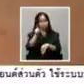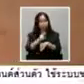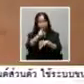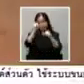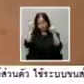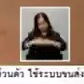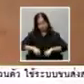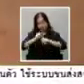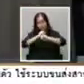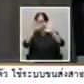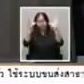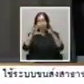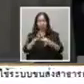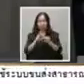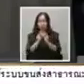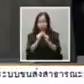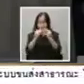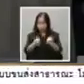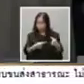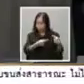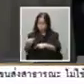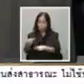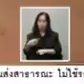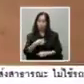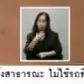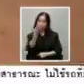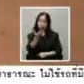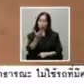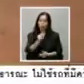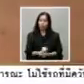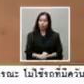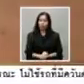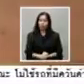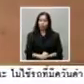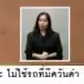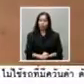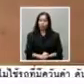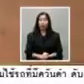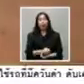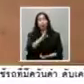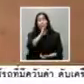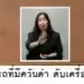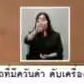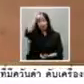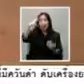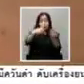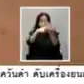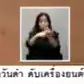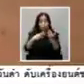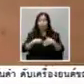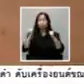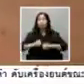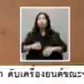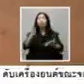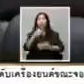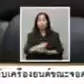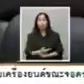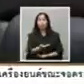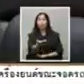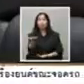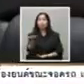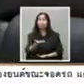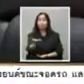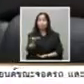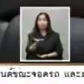ดเจนให้การประชุมเดินต่อเลยครับท่านประธาน ก็พวกท่านประท้วงไม่หยุดผมก็วินิจฉัยไม่ได้แล้วครับ ท่านประธานค